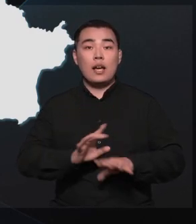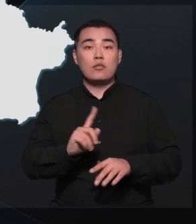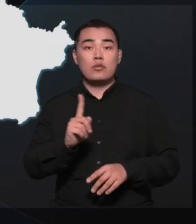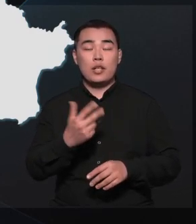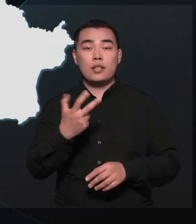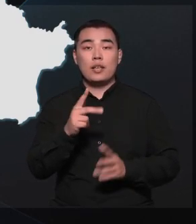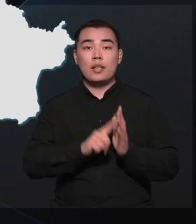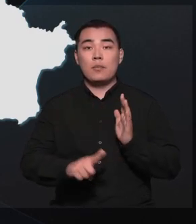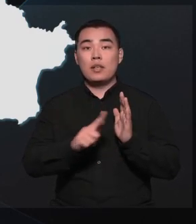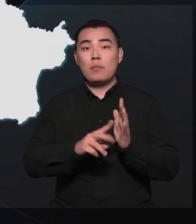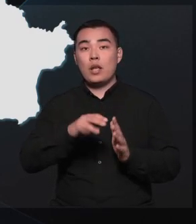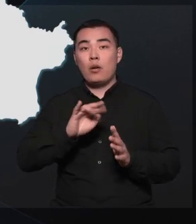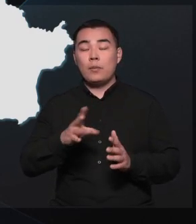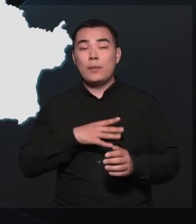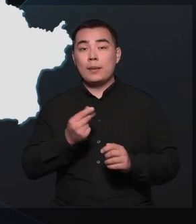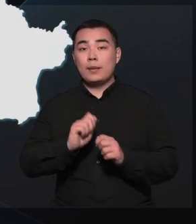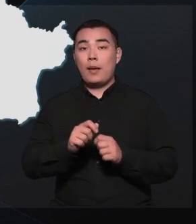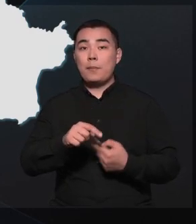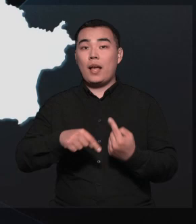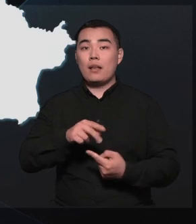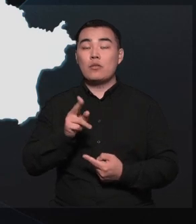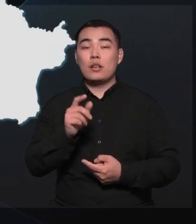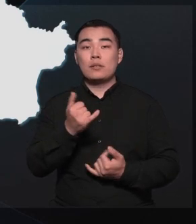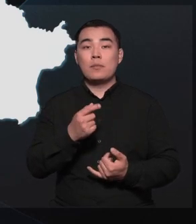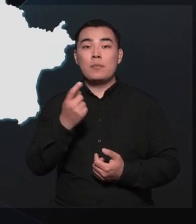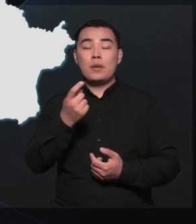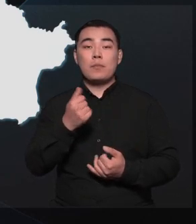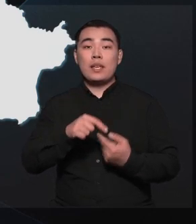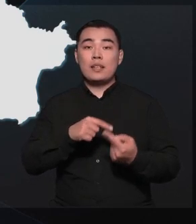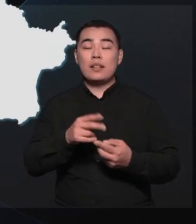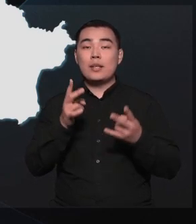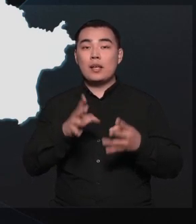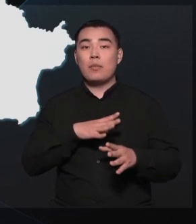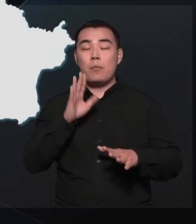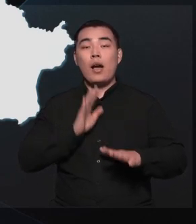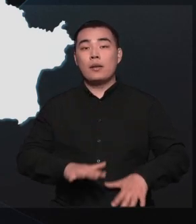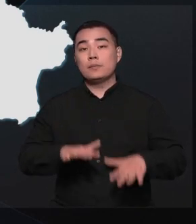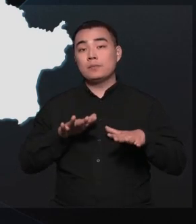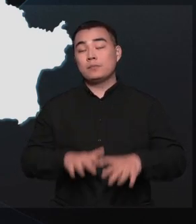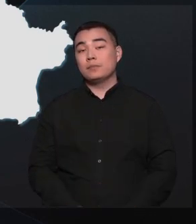377 миллионов выплатили предпринимателям, чей бизнес пострадал от большой воды.